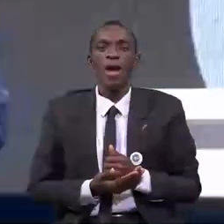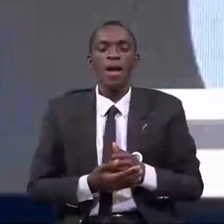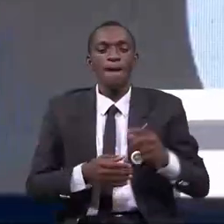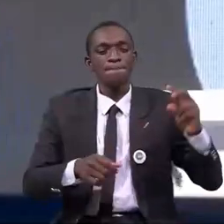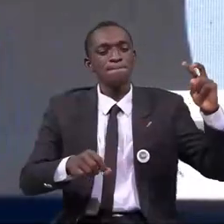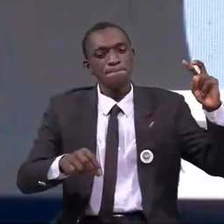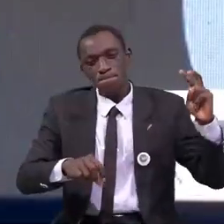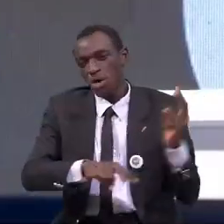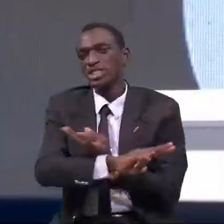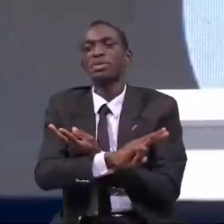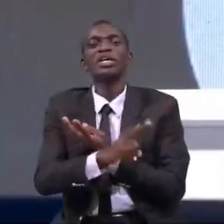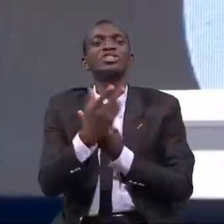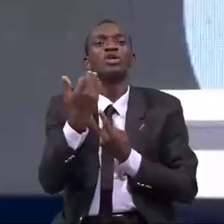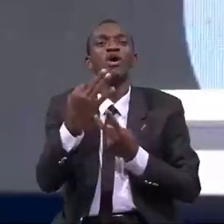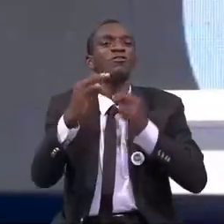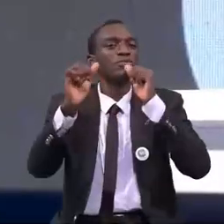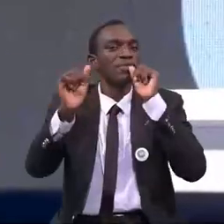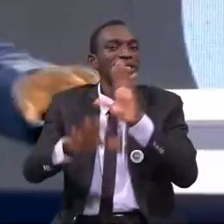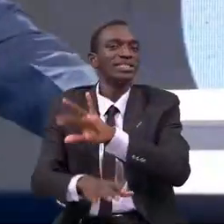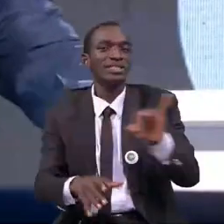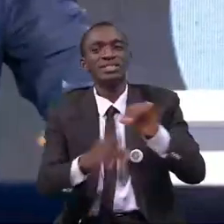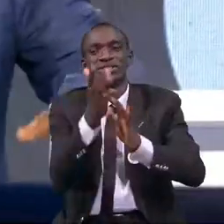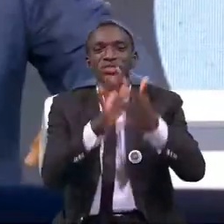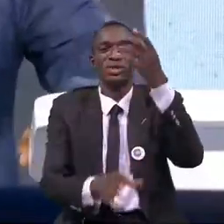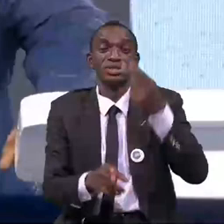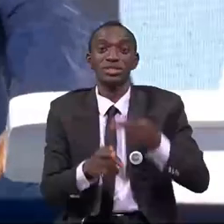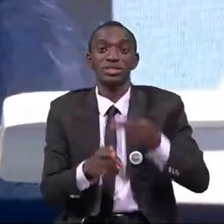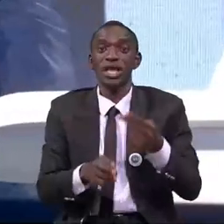vie une multiplication de